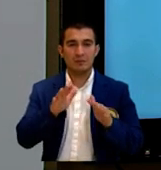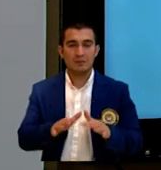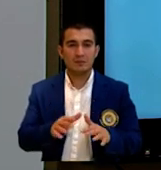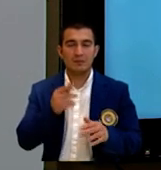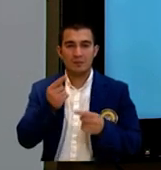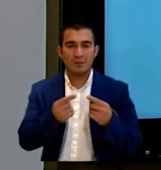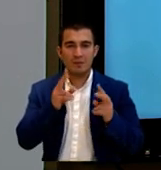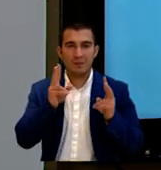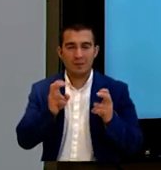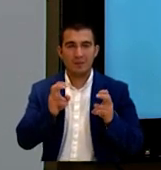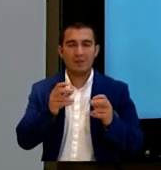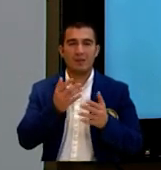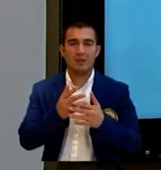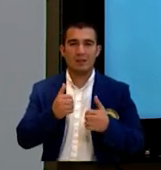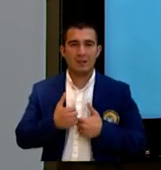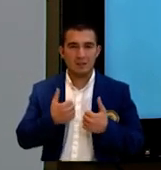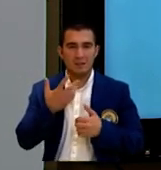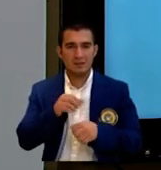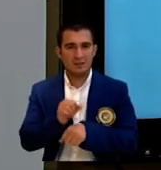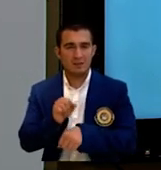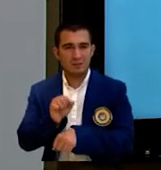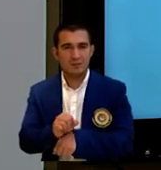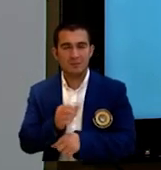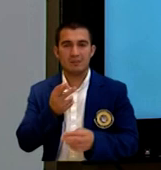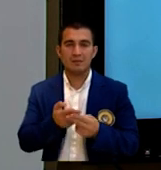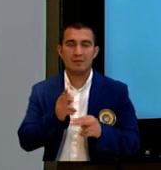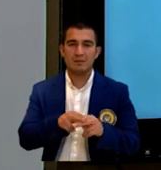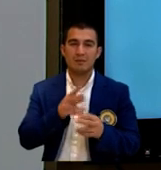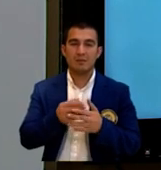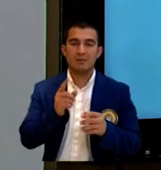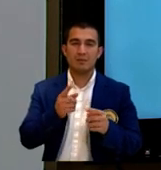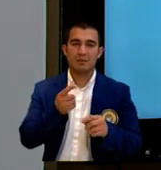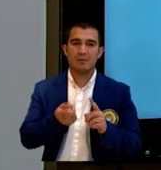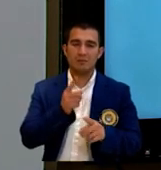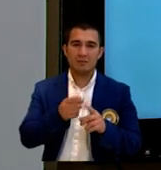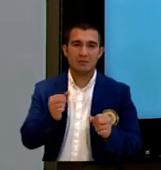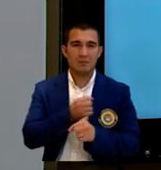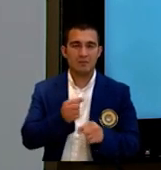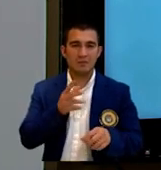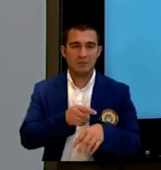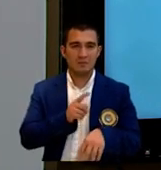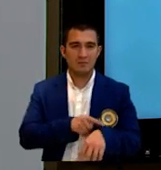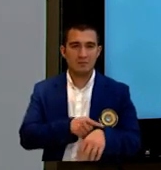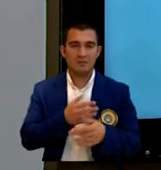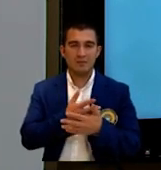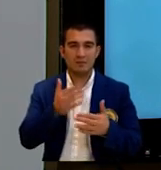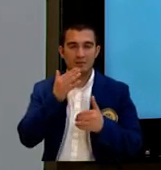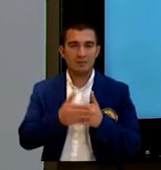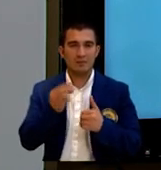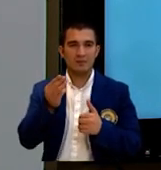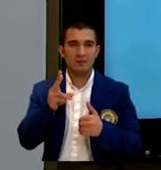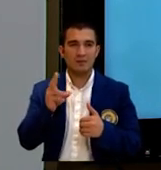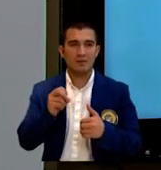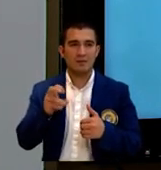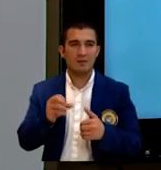Demak, bu modda molekulalari harakatdan to'xtashi uchun zarur bo'lgan tezlik absolyut nol temperatura deyiladi. Bu Kelvin shkalasi bo'yicha